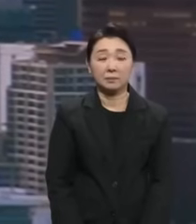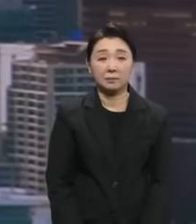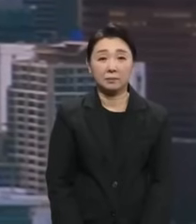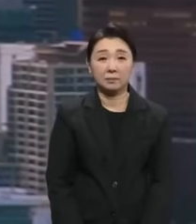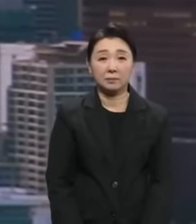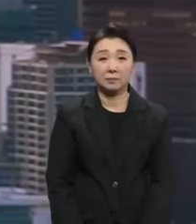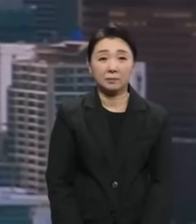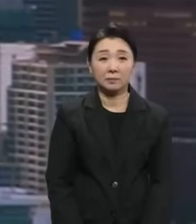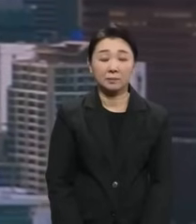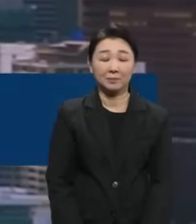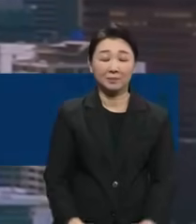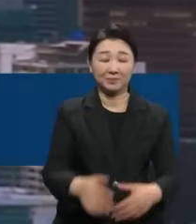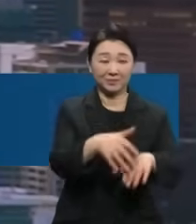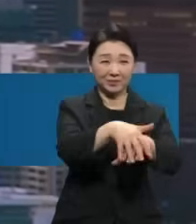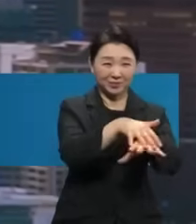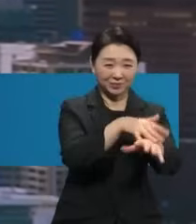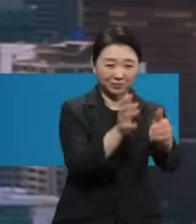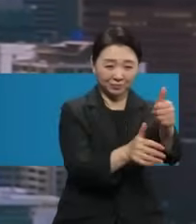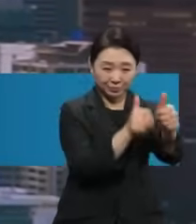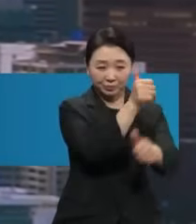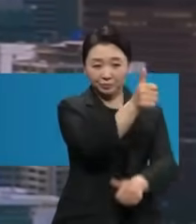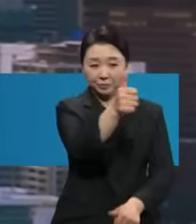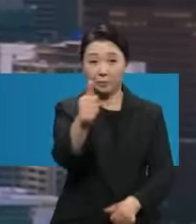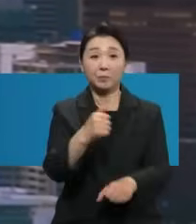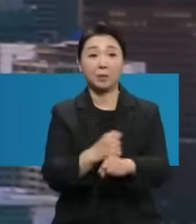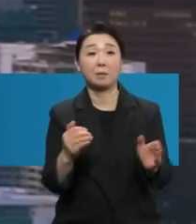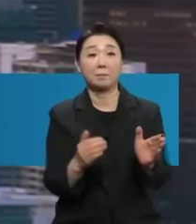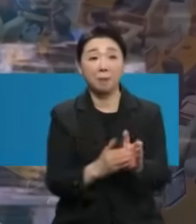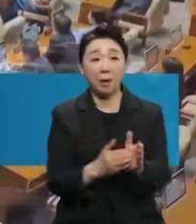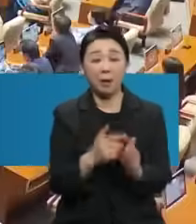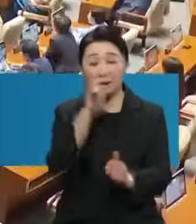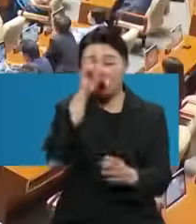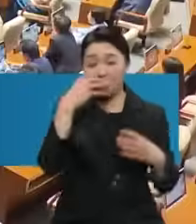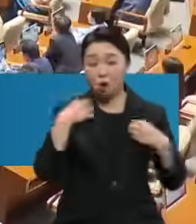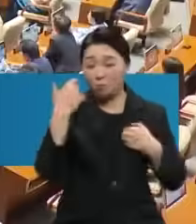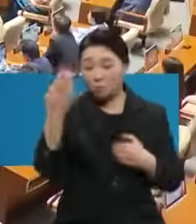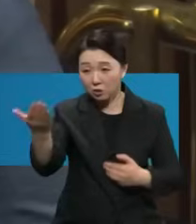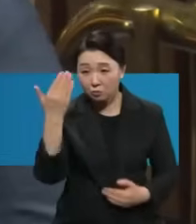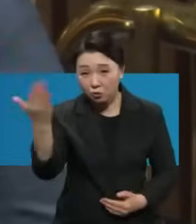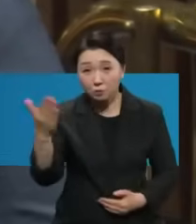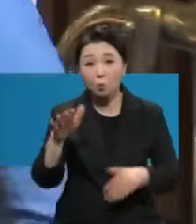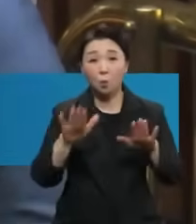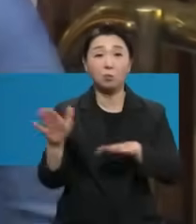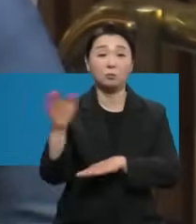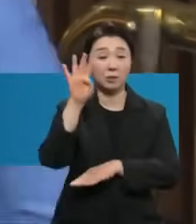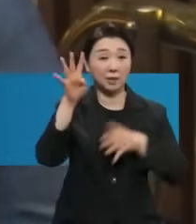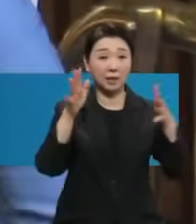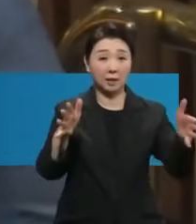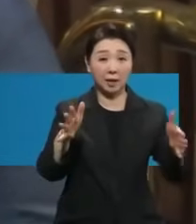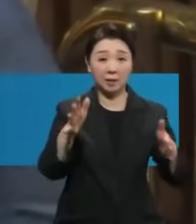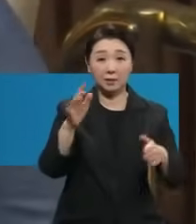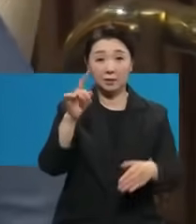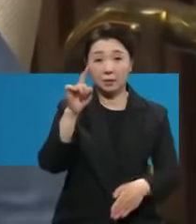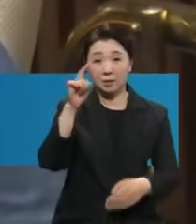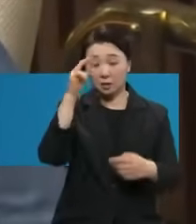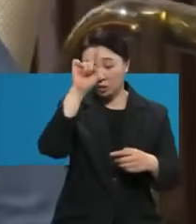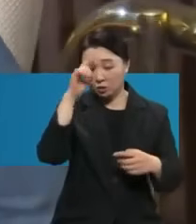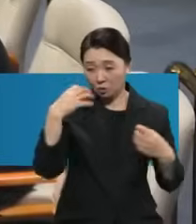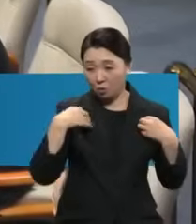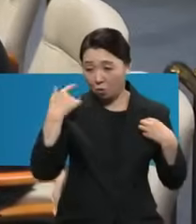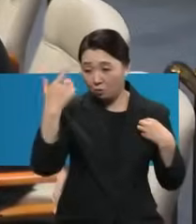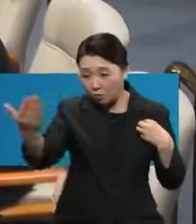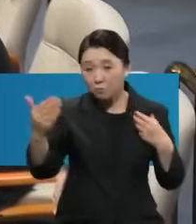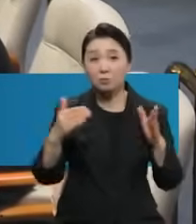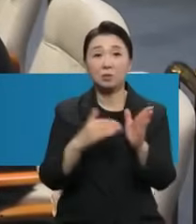원 구성을 마친 22대 국회 첫 대정부 질문이 오늘부터 사흘간 열립니다. 민주당은 대정부 질문을 마친 뒤